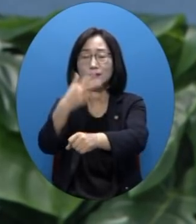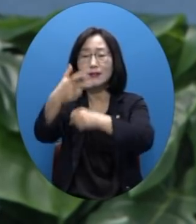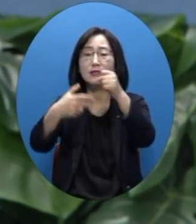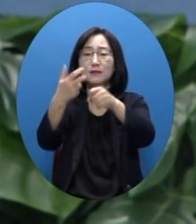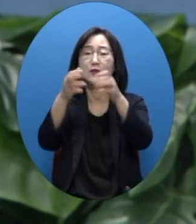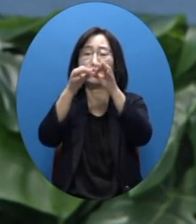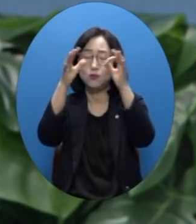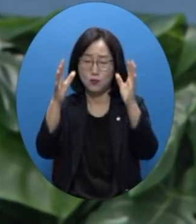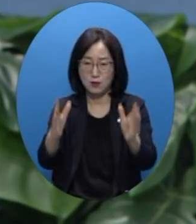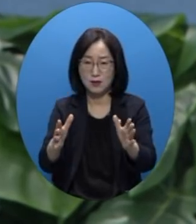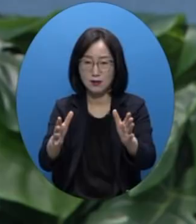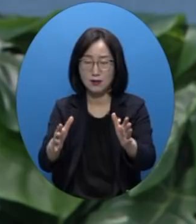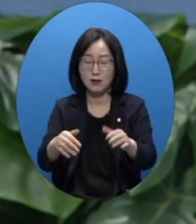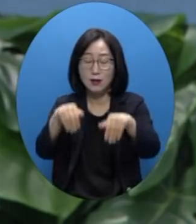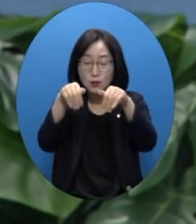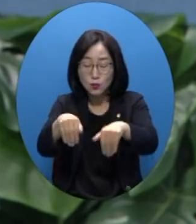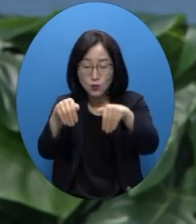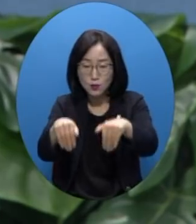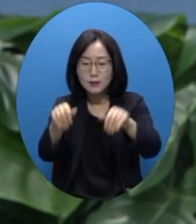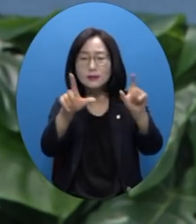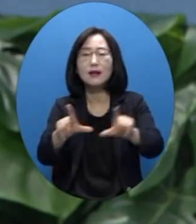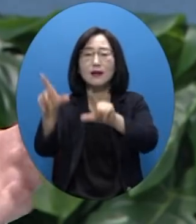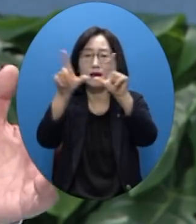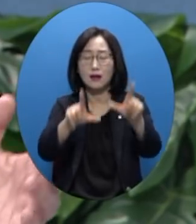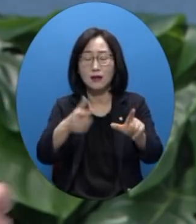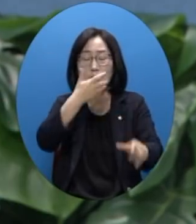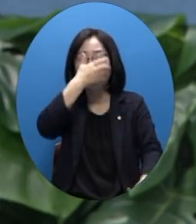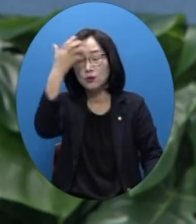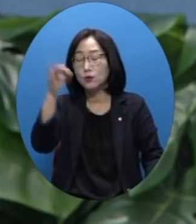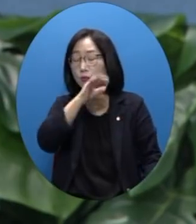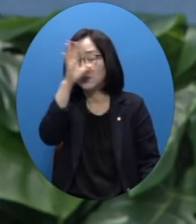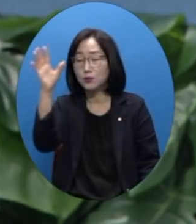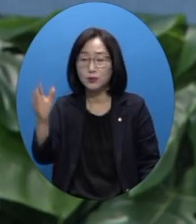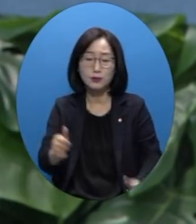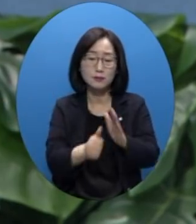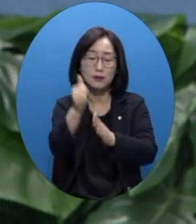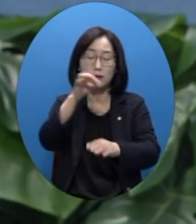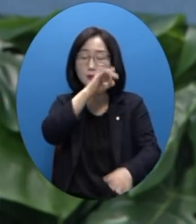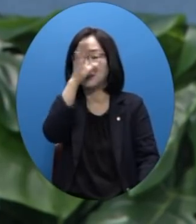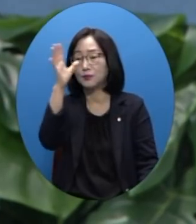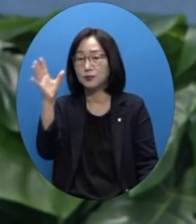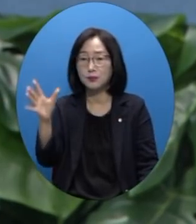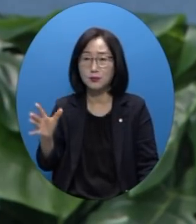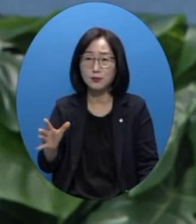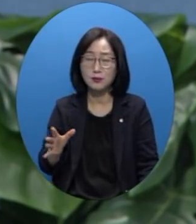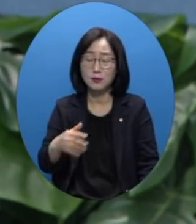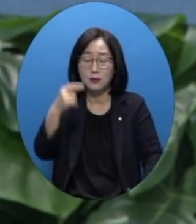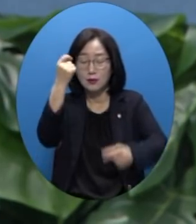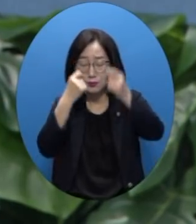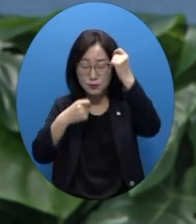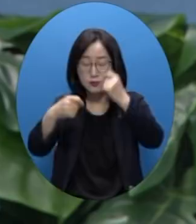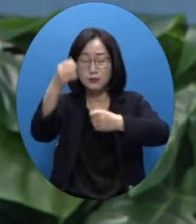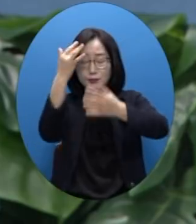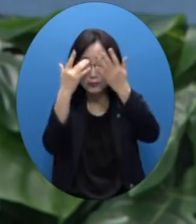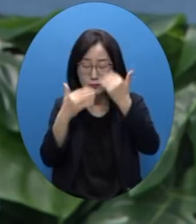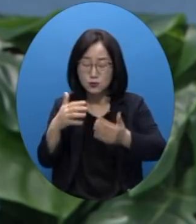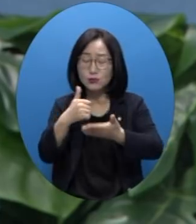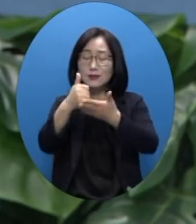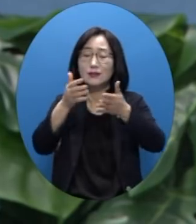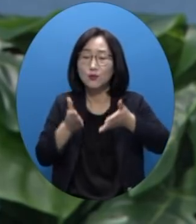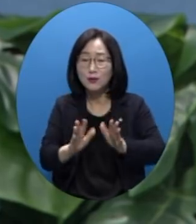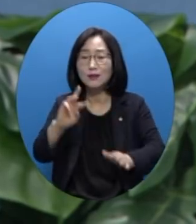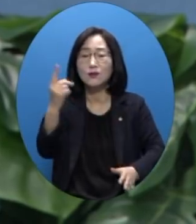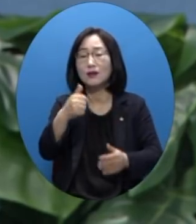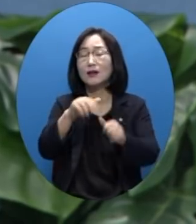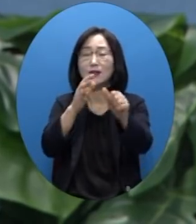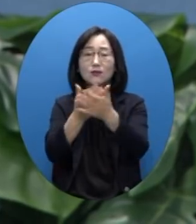70년을 보냈습니다. 70년 동안 노예 생활을 하니까 꿈도 사라지고 희망도 사라지고 그들은 울고 또 울며 주님 우리를 고향으로 돌아가게